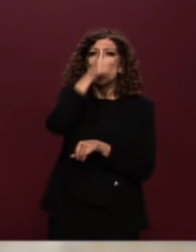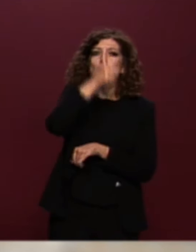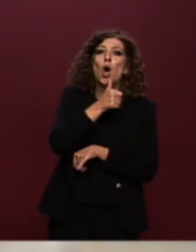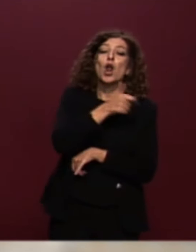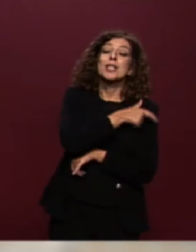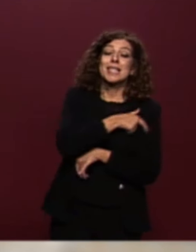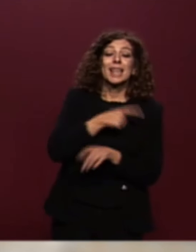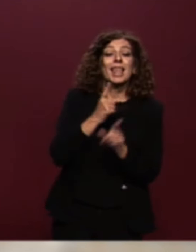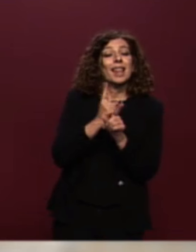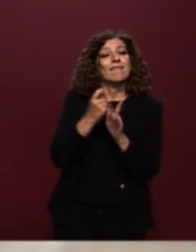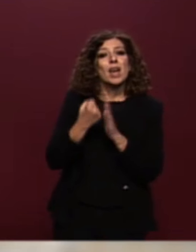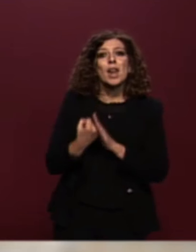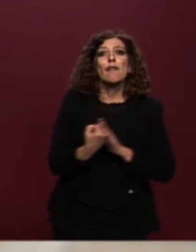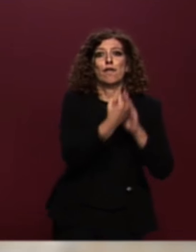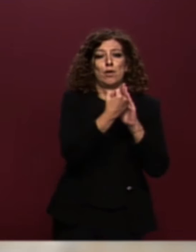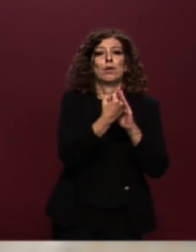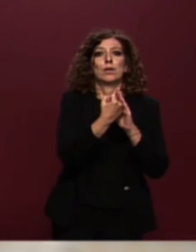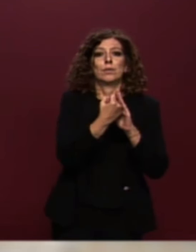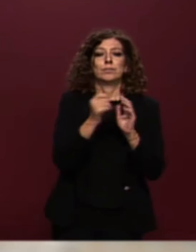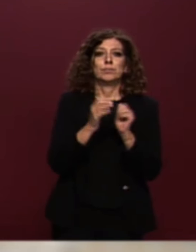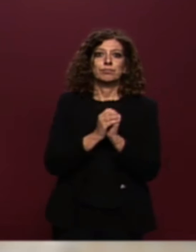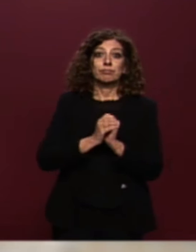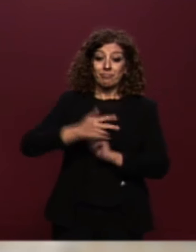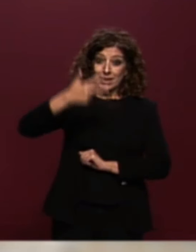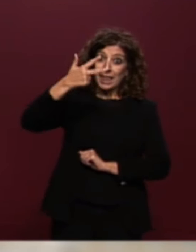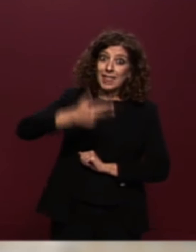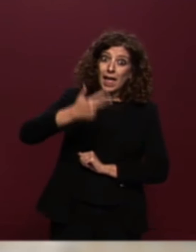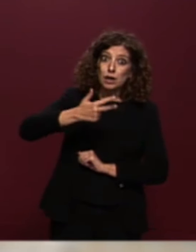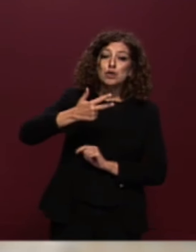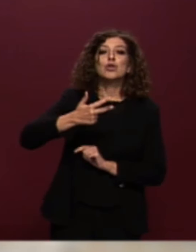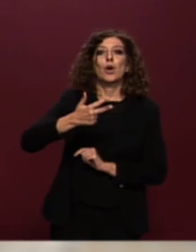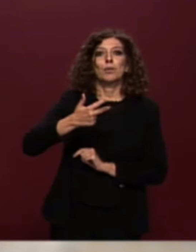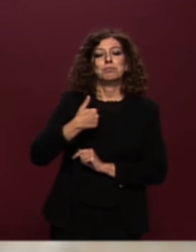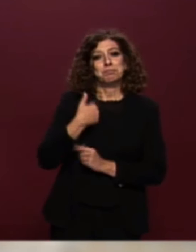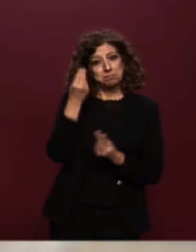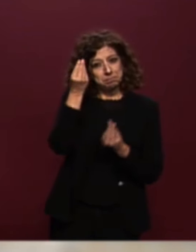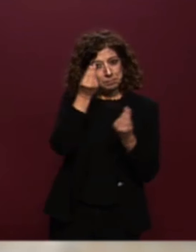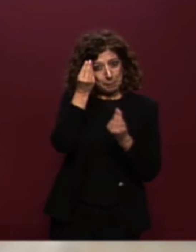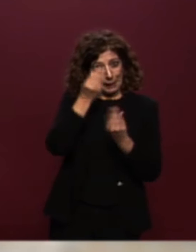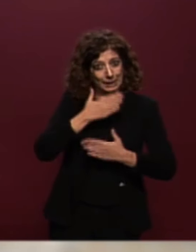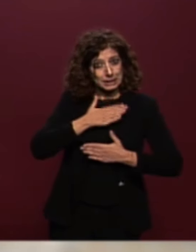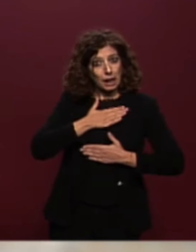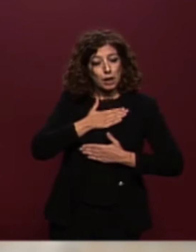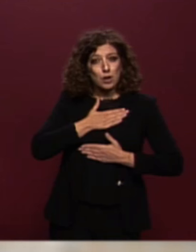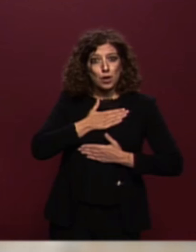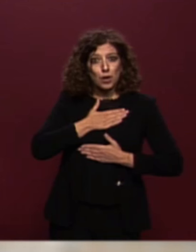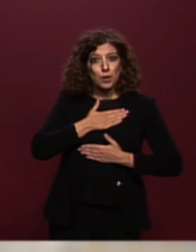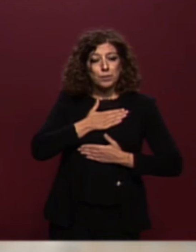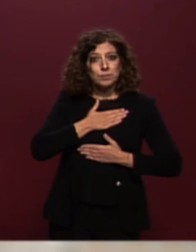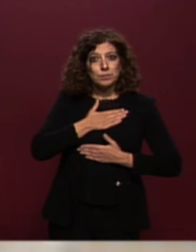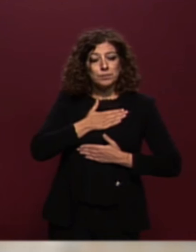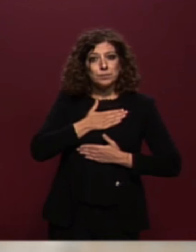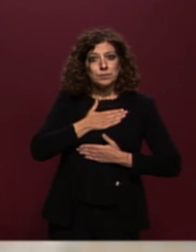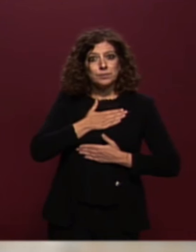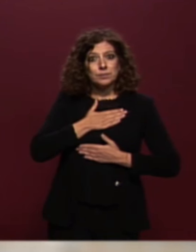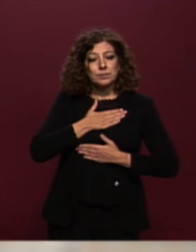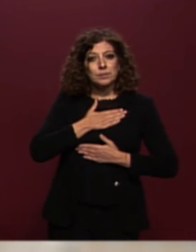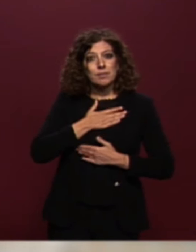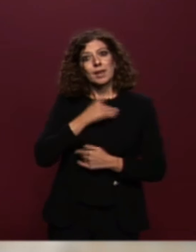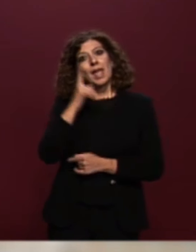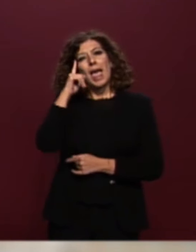e sostenuti. Il terzo fronte, a mio avviso, è quello dei criminali e